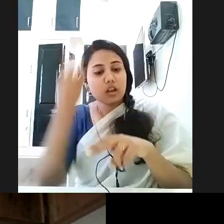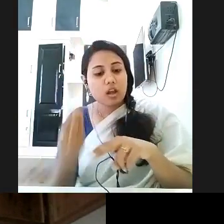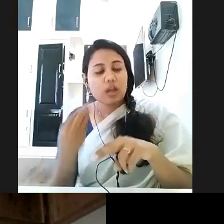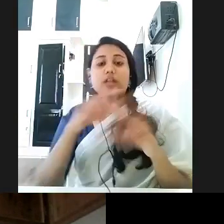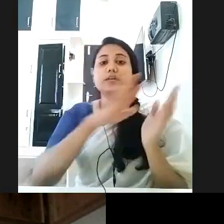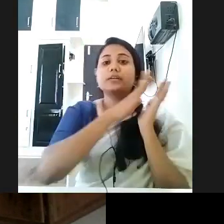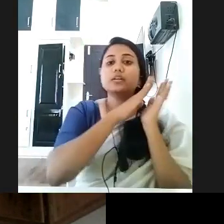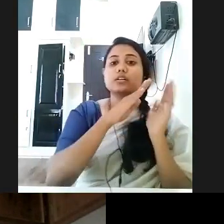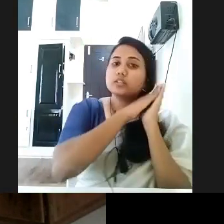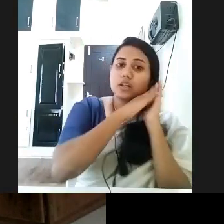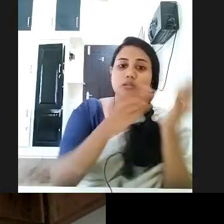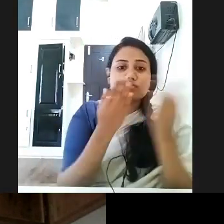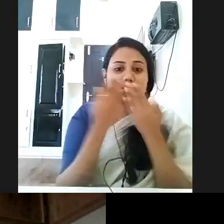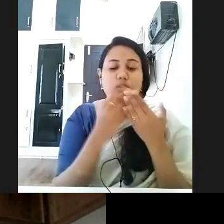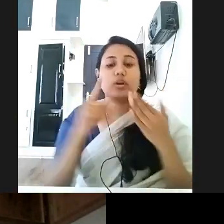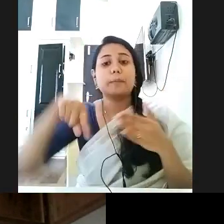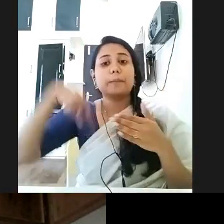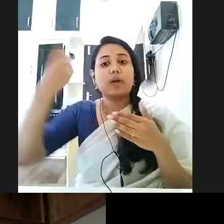പറ്റുന്നതായിരിക്കും.